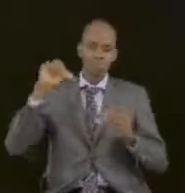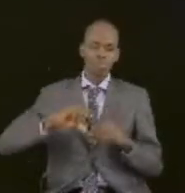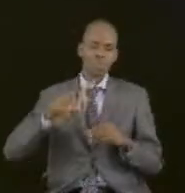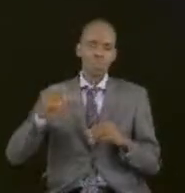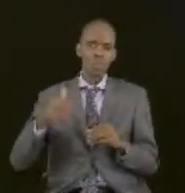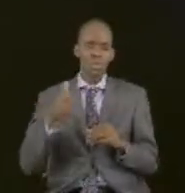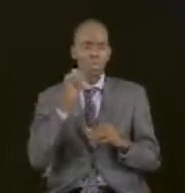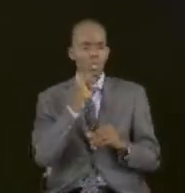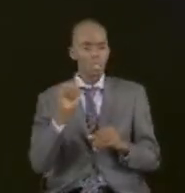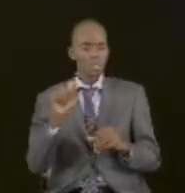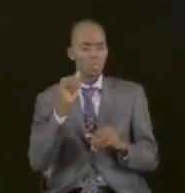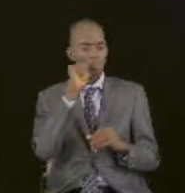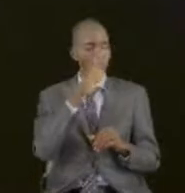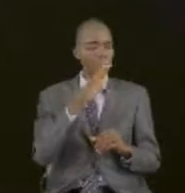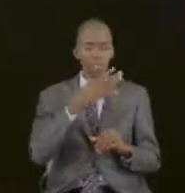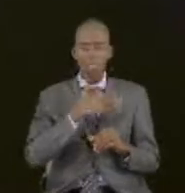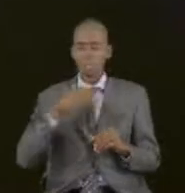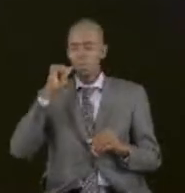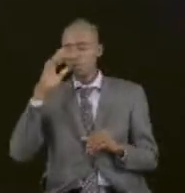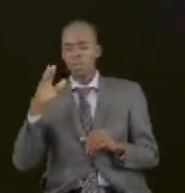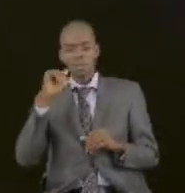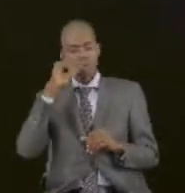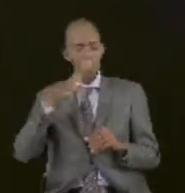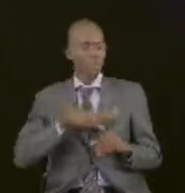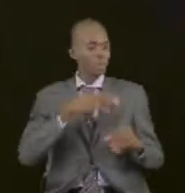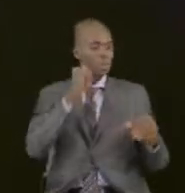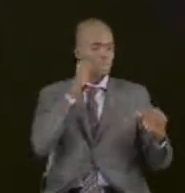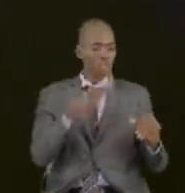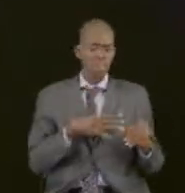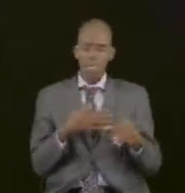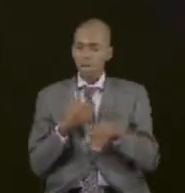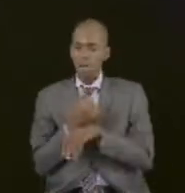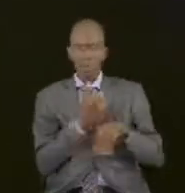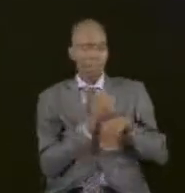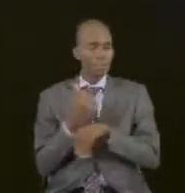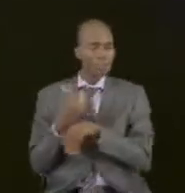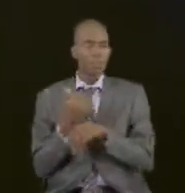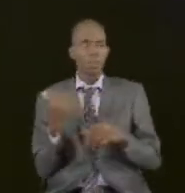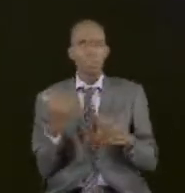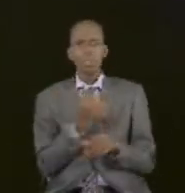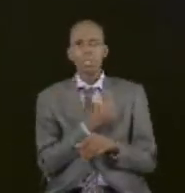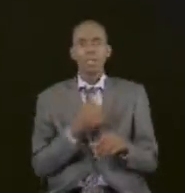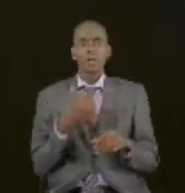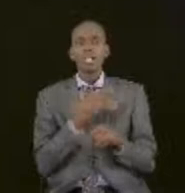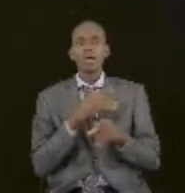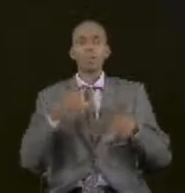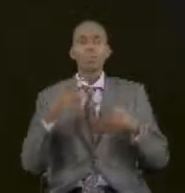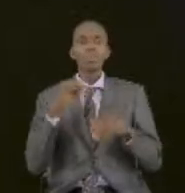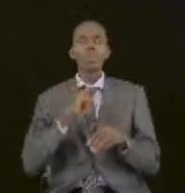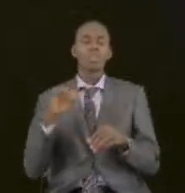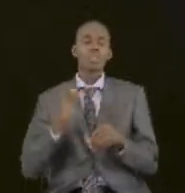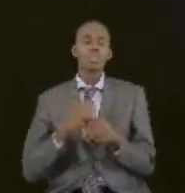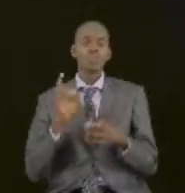je qui se suivent une femme avec une femme et jeune dame avec une autre dame lô qui se souvient et il se